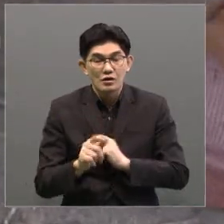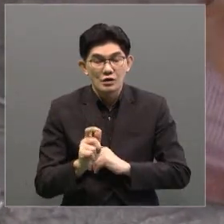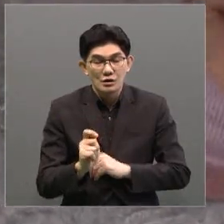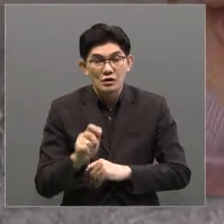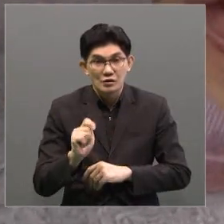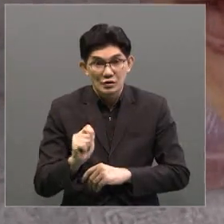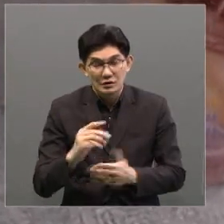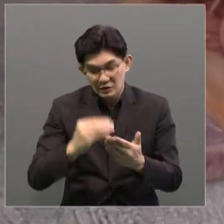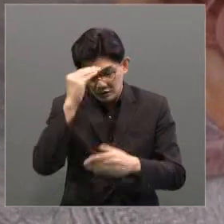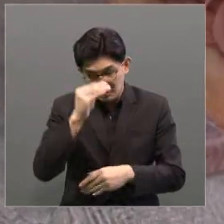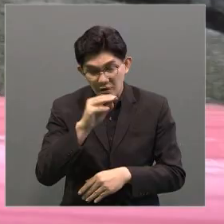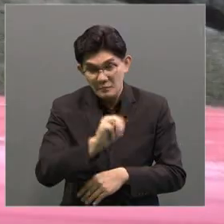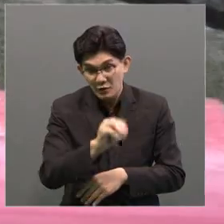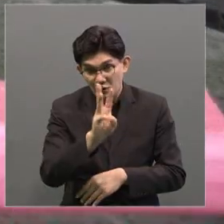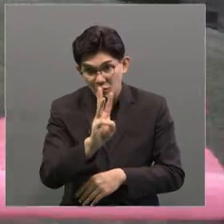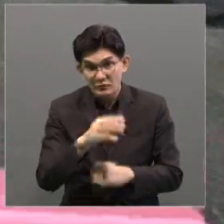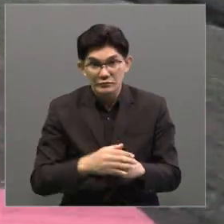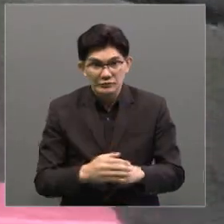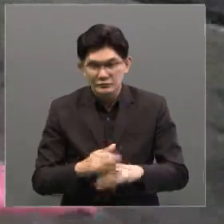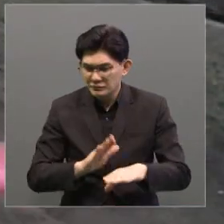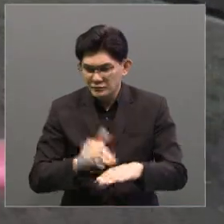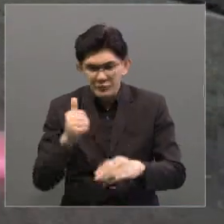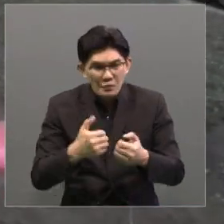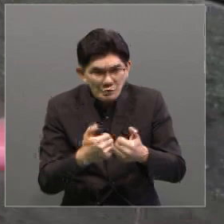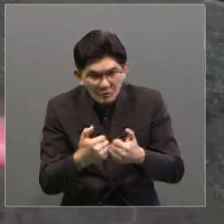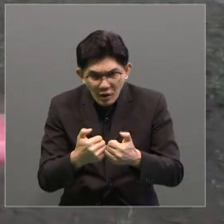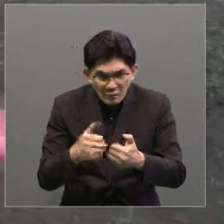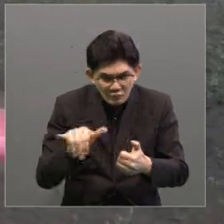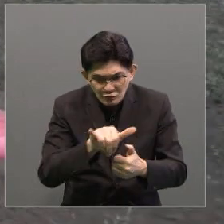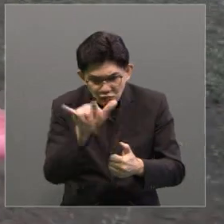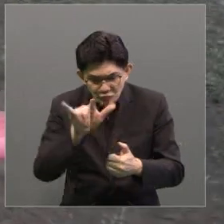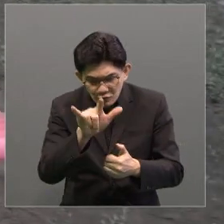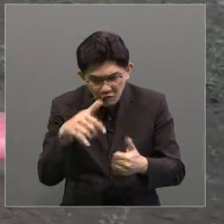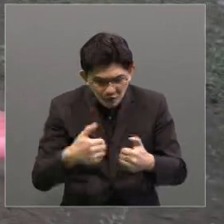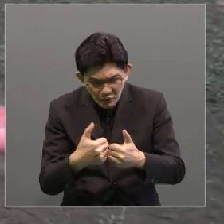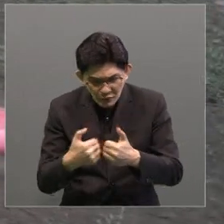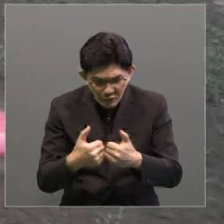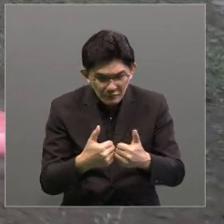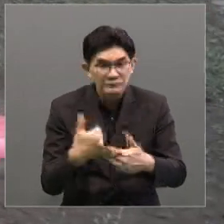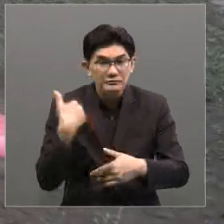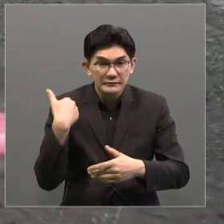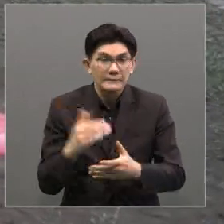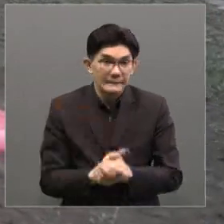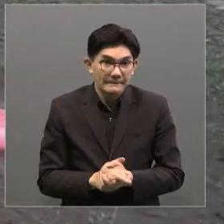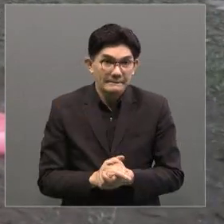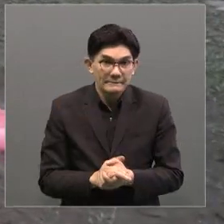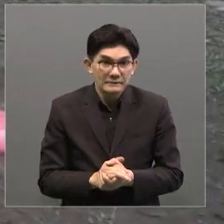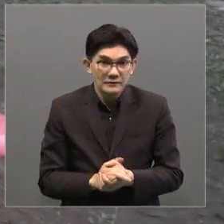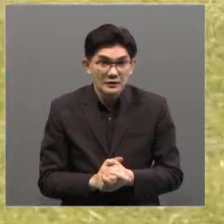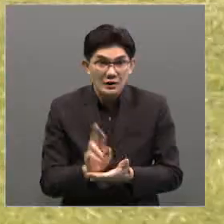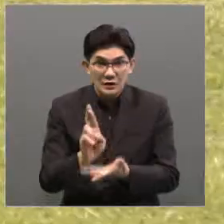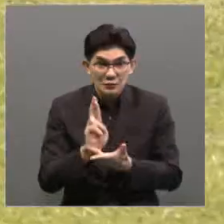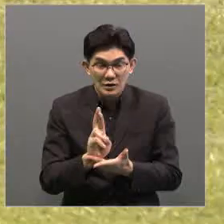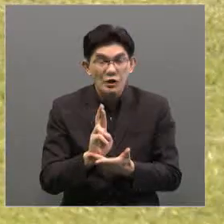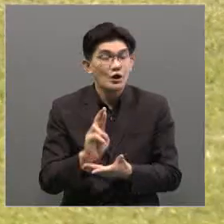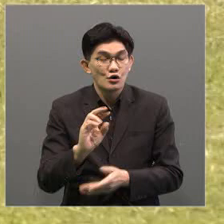าอยู่ชั้นมัธยมศึกษาปีที่6ยอดฝีมือด้านการบังคับเครื่องบินเครื่องบินบังคับวิทยุประเภท4ช่องสัญญาณที่เพิ่งคว้ารางวัลเหรียญท